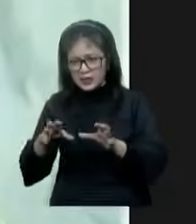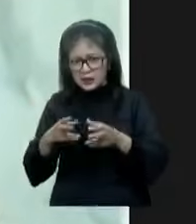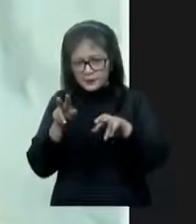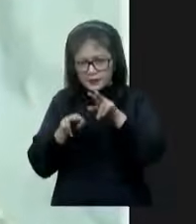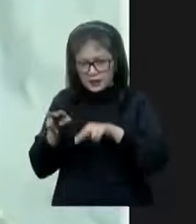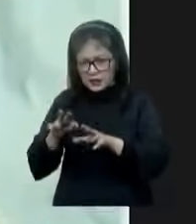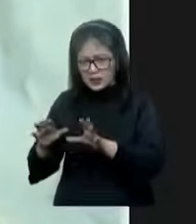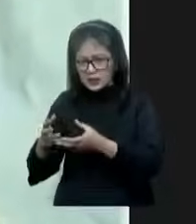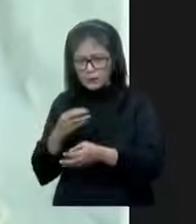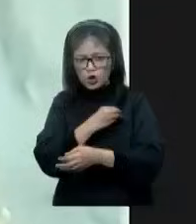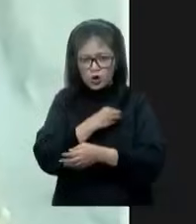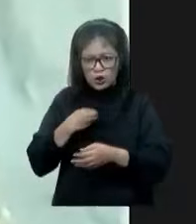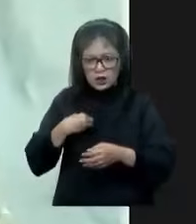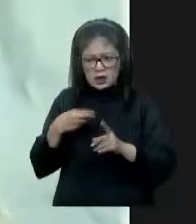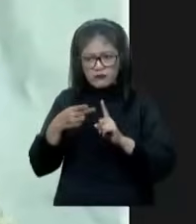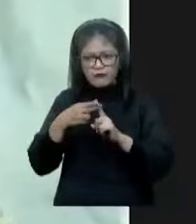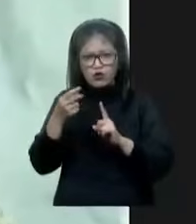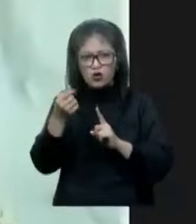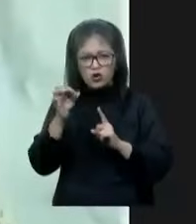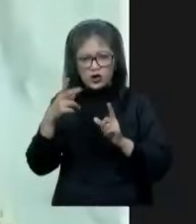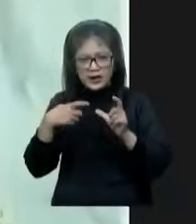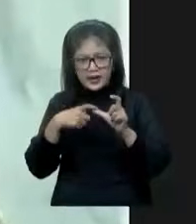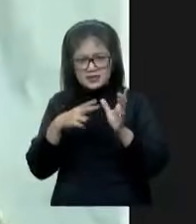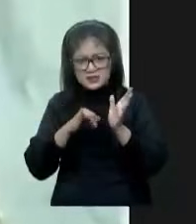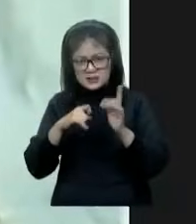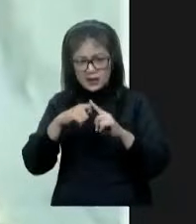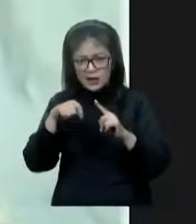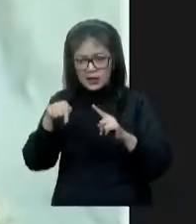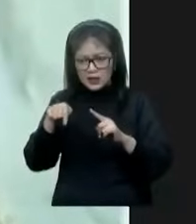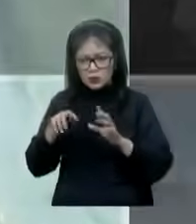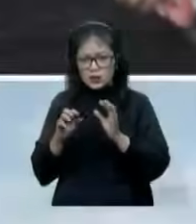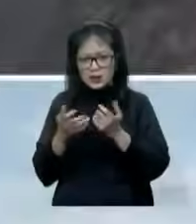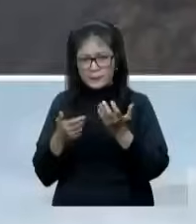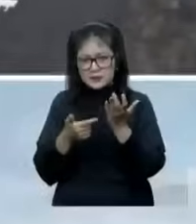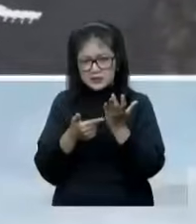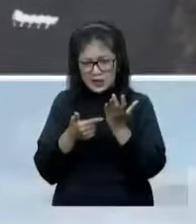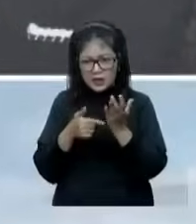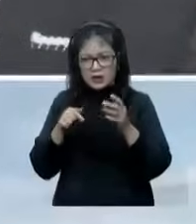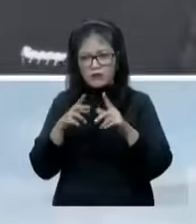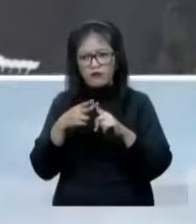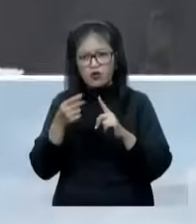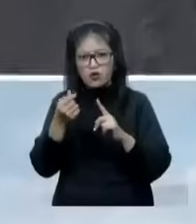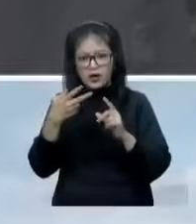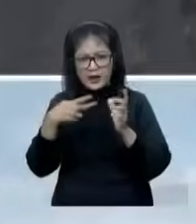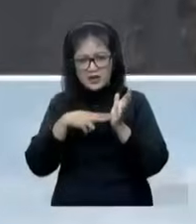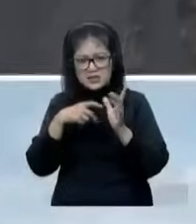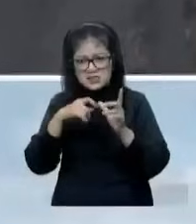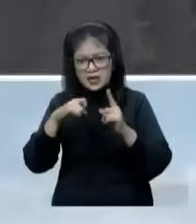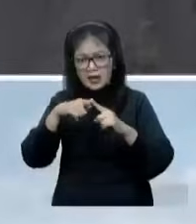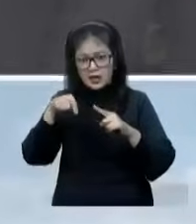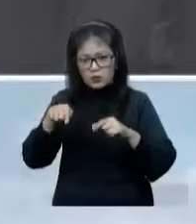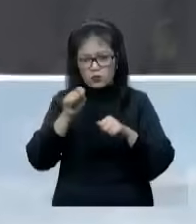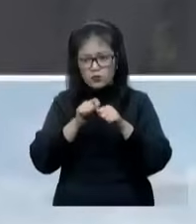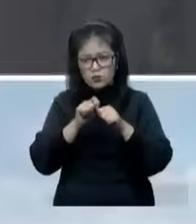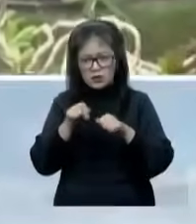forensik kemudian penyidik dengan tim digital forensik sampai saat ini masih berlangsung kegiatan proses pemeriksaan